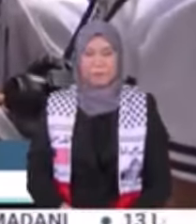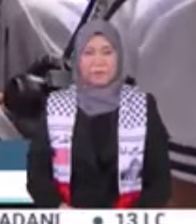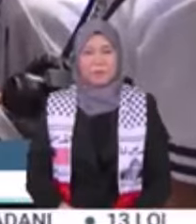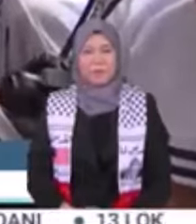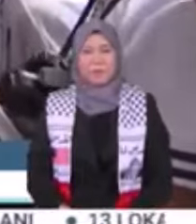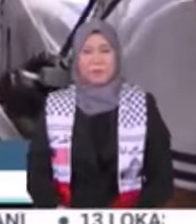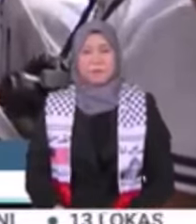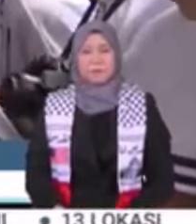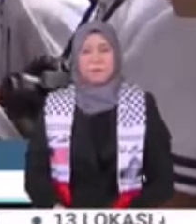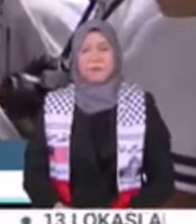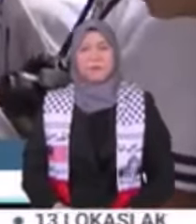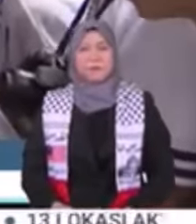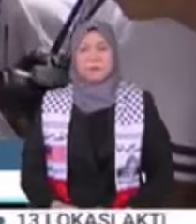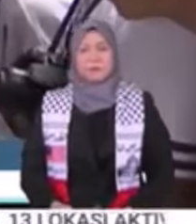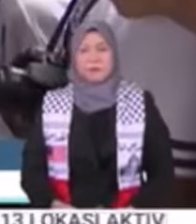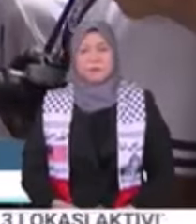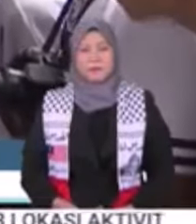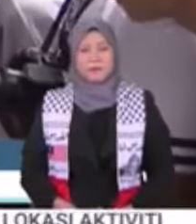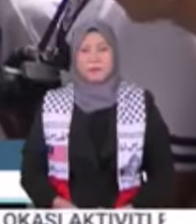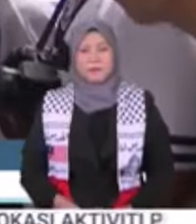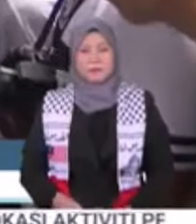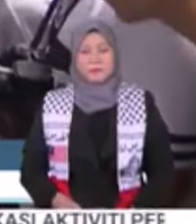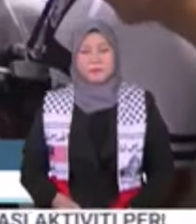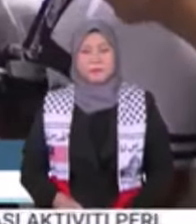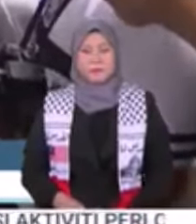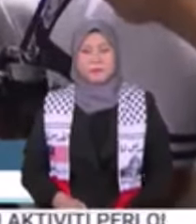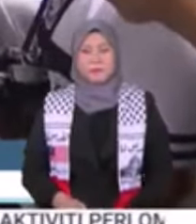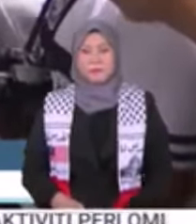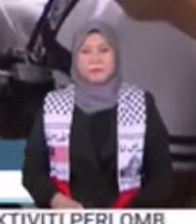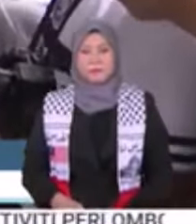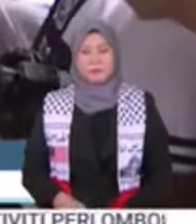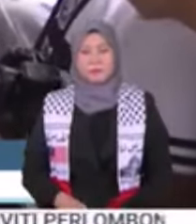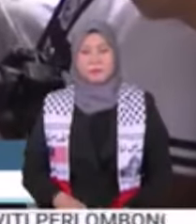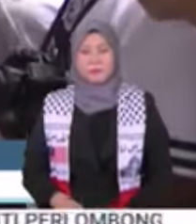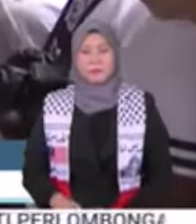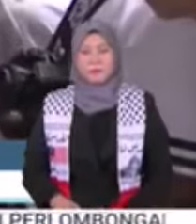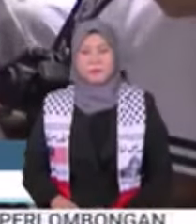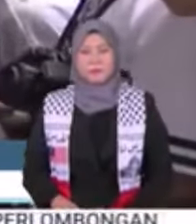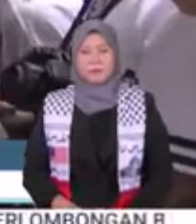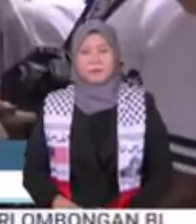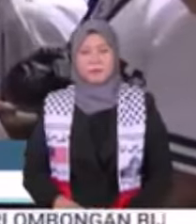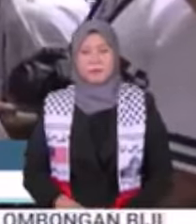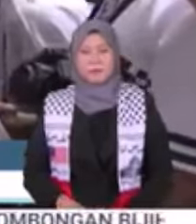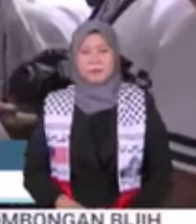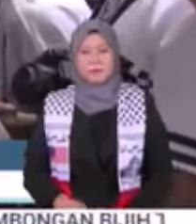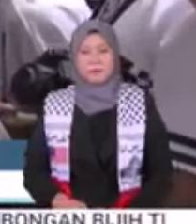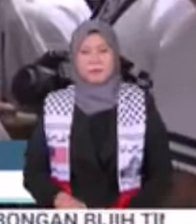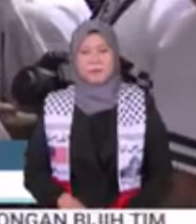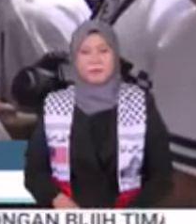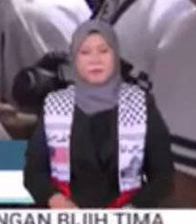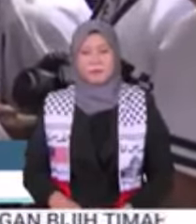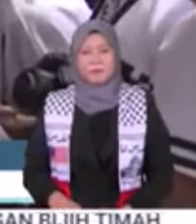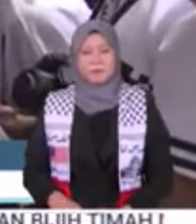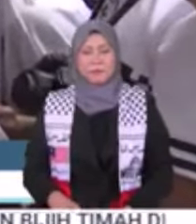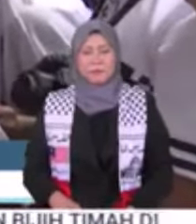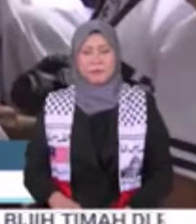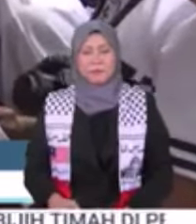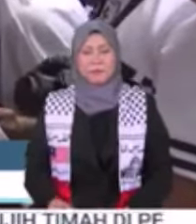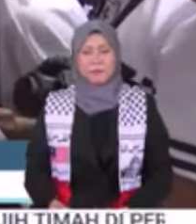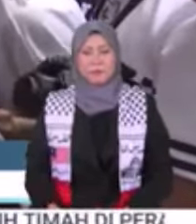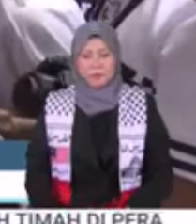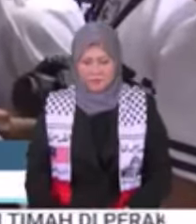tahap yang terbaik sekarang. Jadi kita mengharapkan dia orang akan buat yang terbaik lah. Semua pemain buat